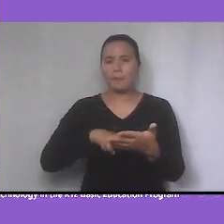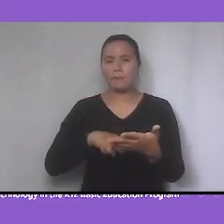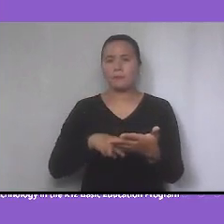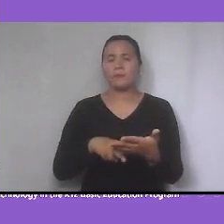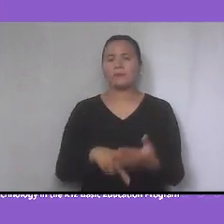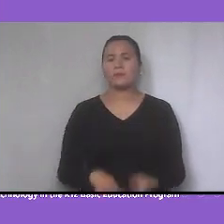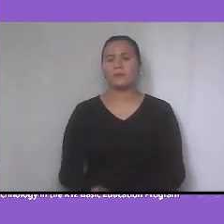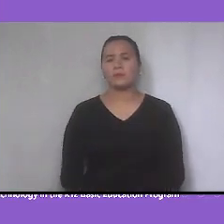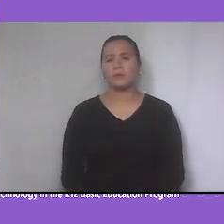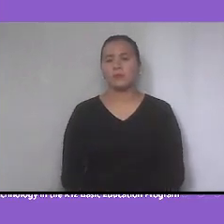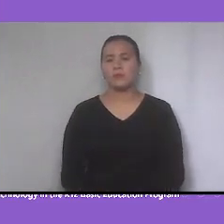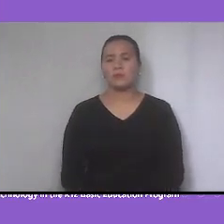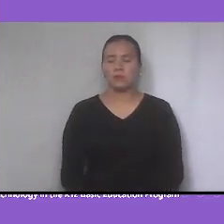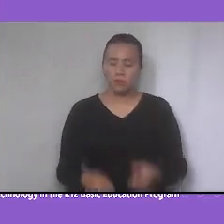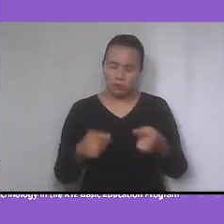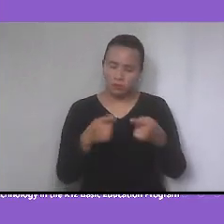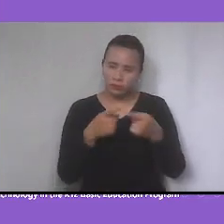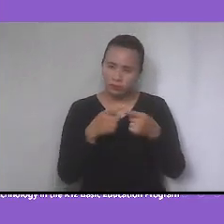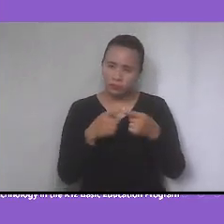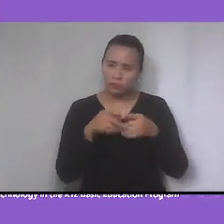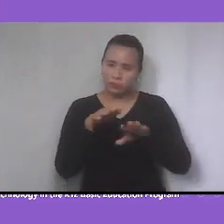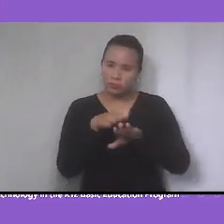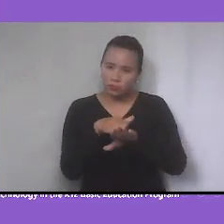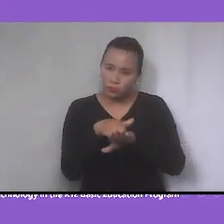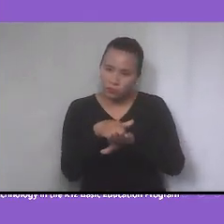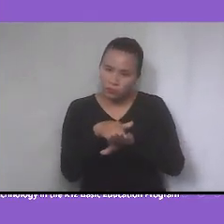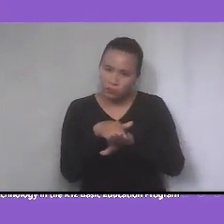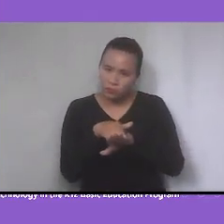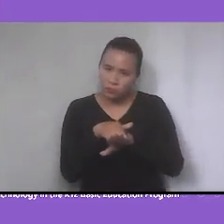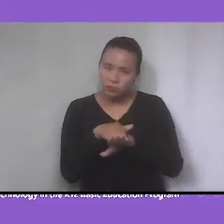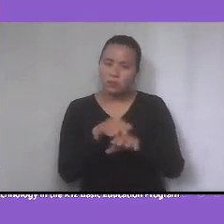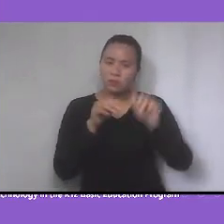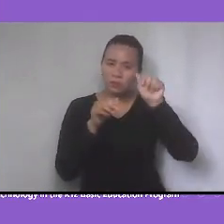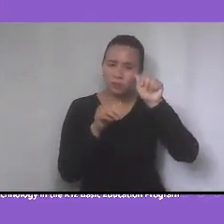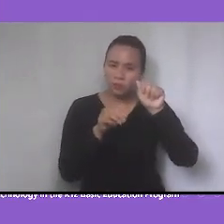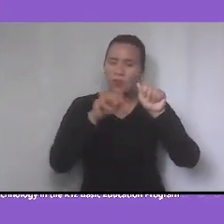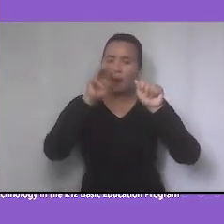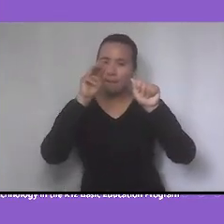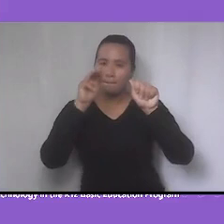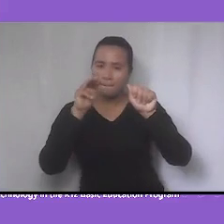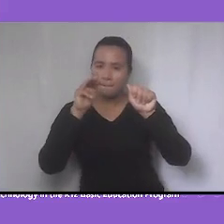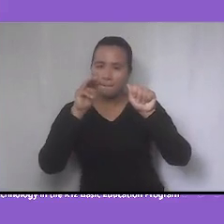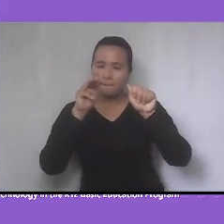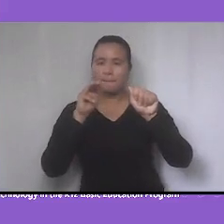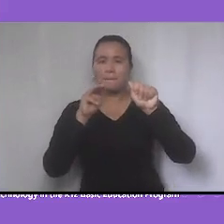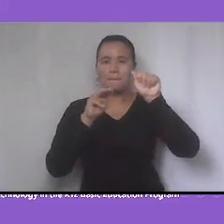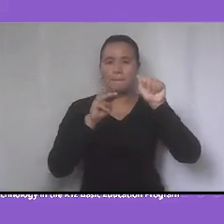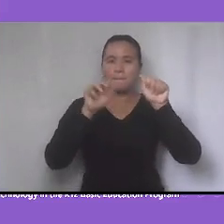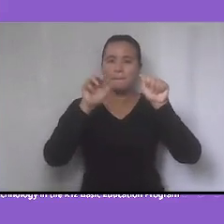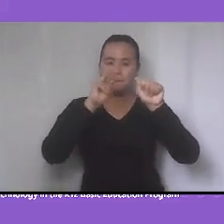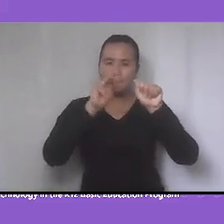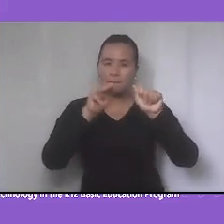ipagsama-sama ang bawat tunog na A, M, para magkaroon ng salitang AM.